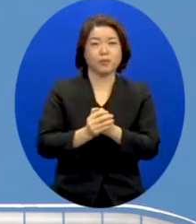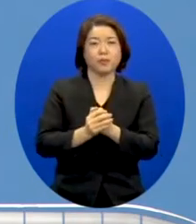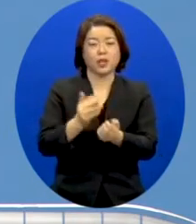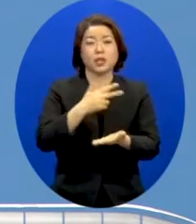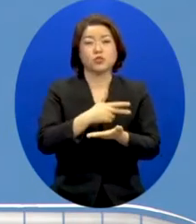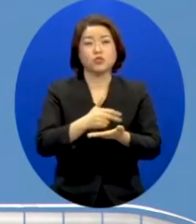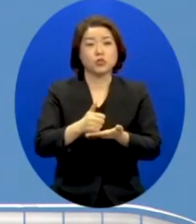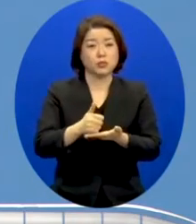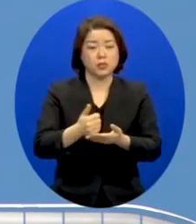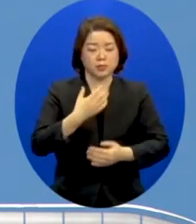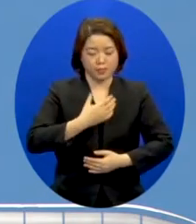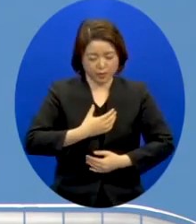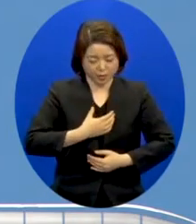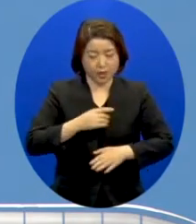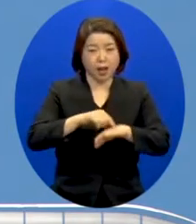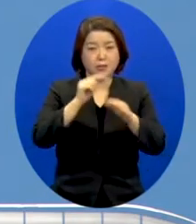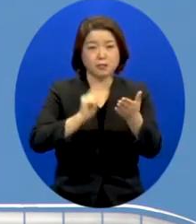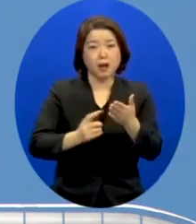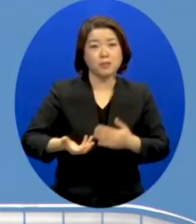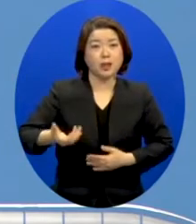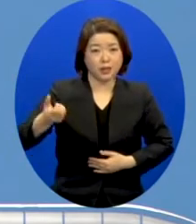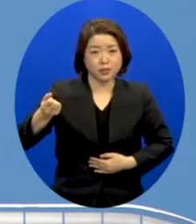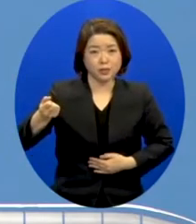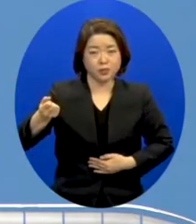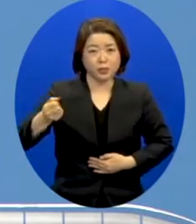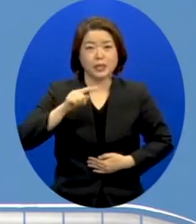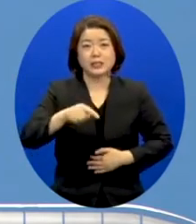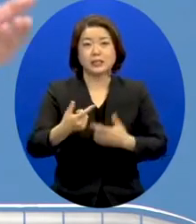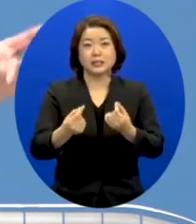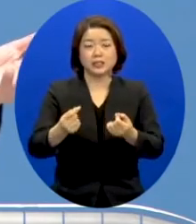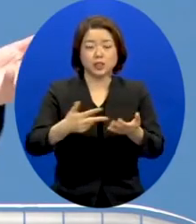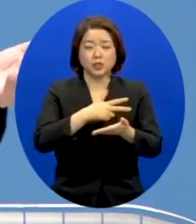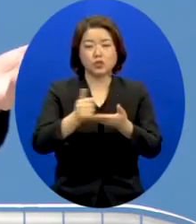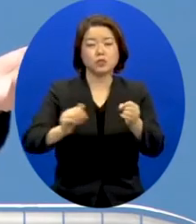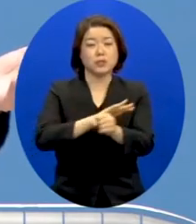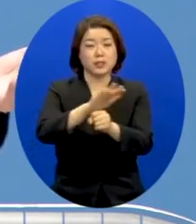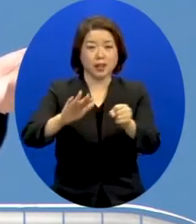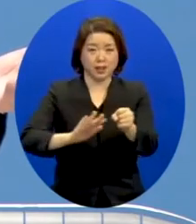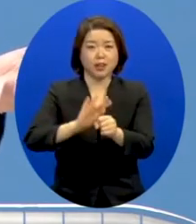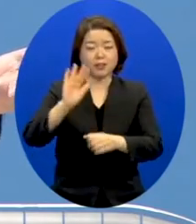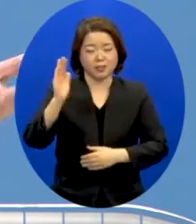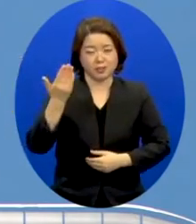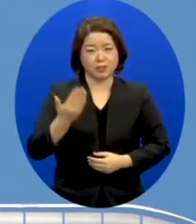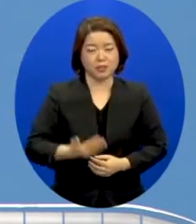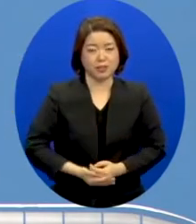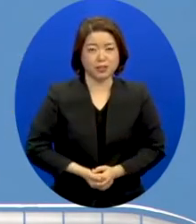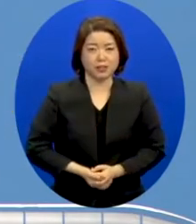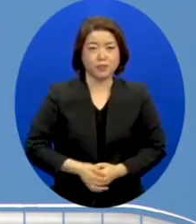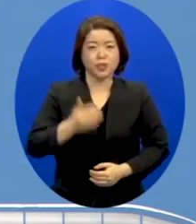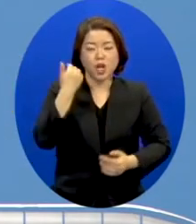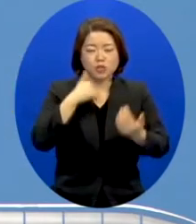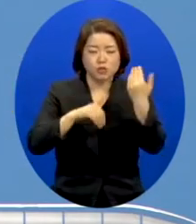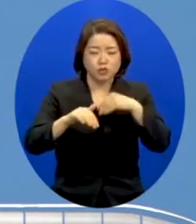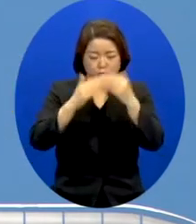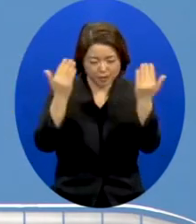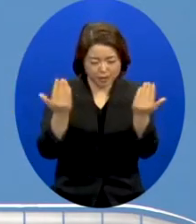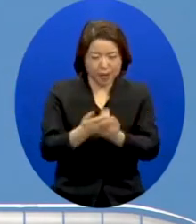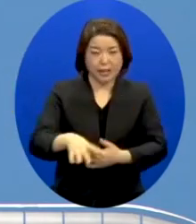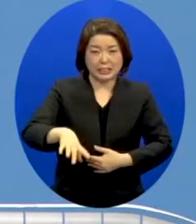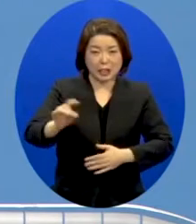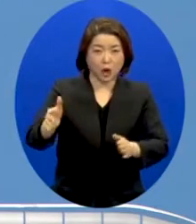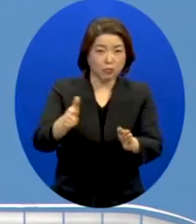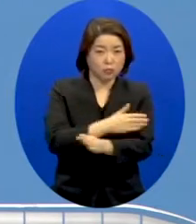그렇게 주님을 경외하는 마음을 가지고 그렇게 주님을 사용하게 되는 거예요 누구나 다 처음부터